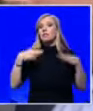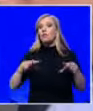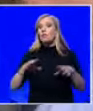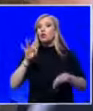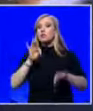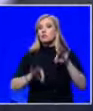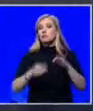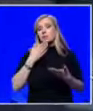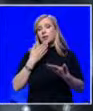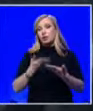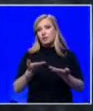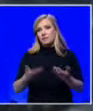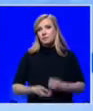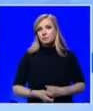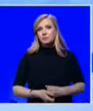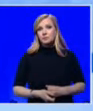избори. Благодаря ви.